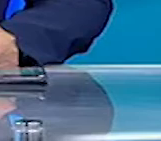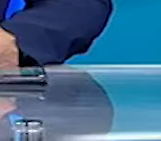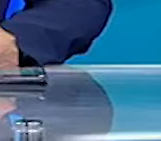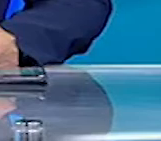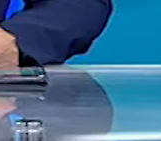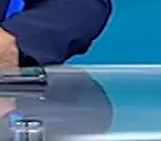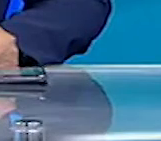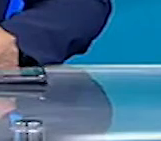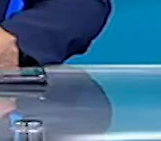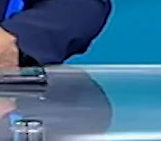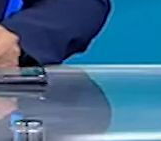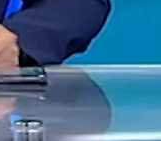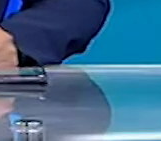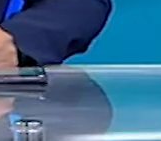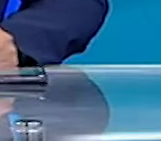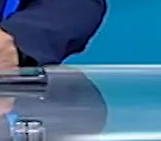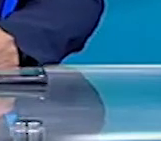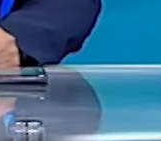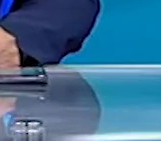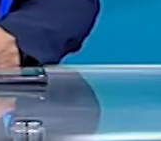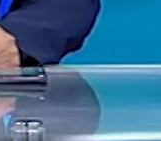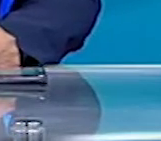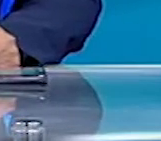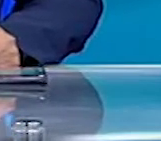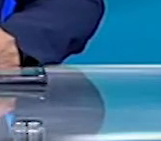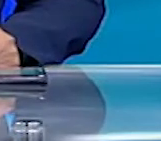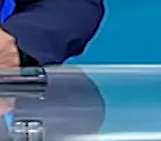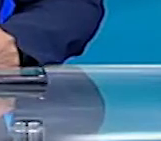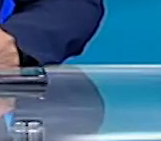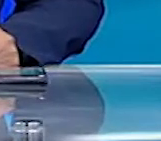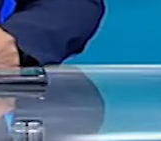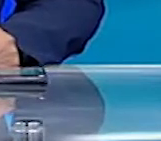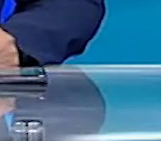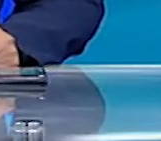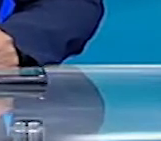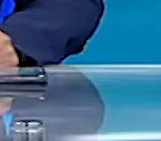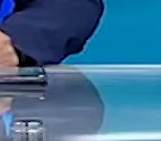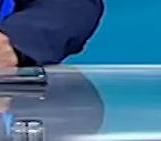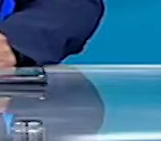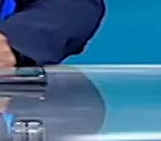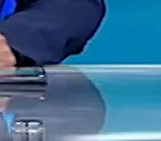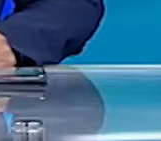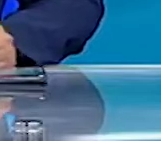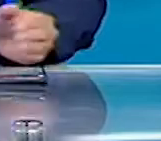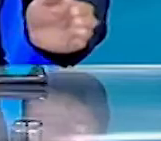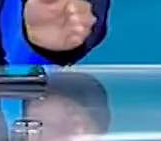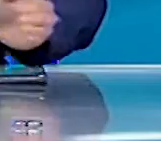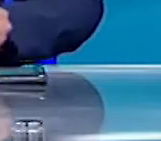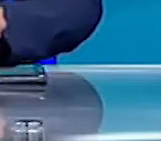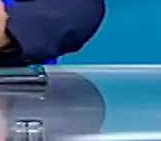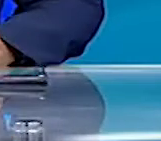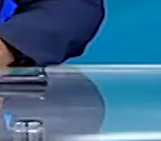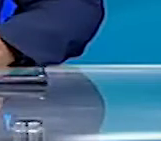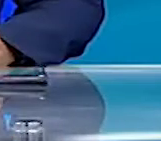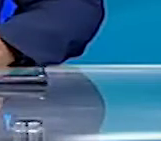KRI Nanggala 402 terus dilakukan. Tim pencari gabungan di posko Celukan Bawang, Buleleng, Bali pada Senin siang